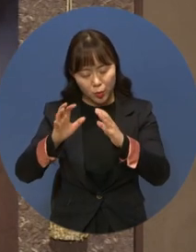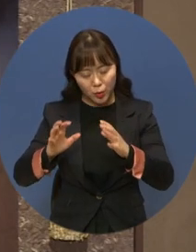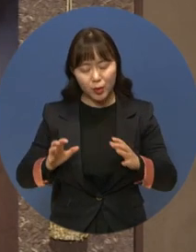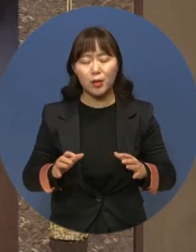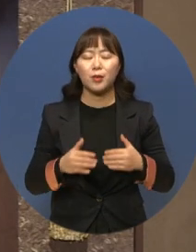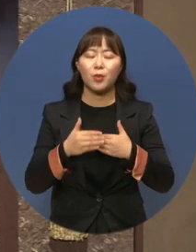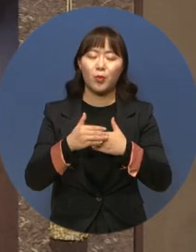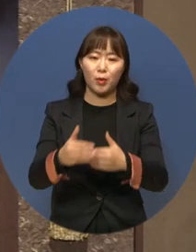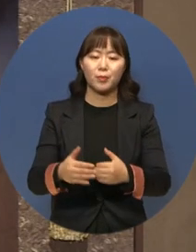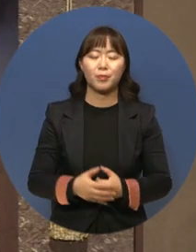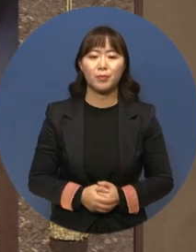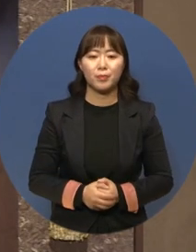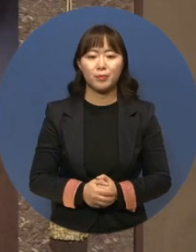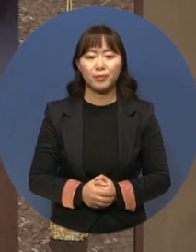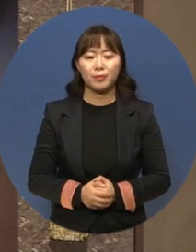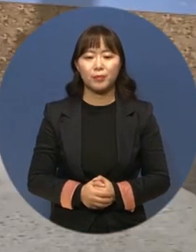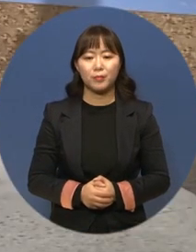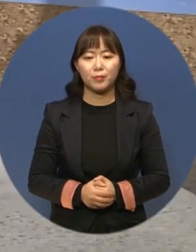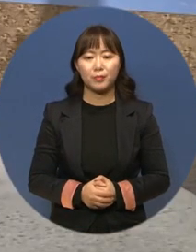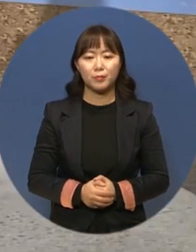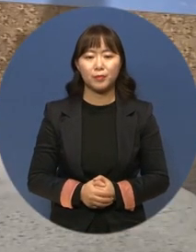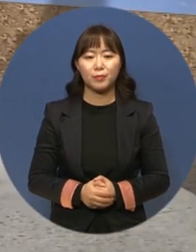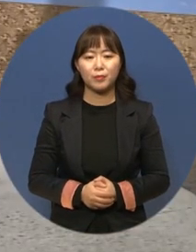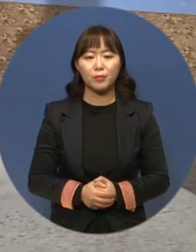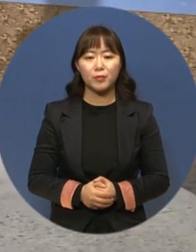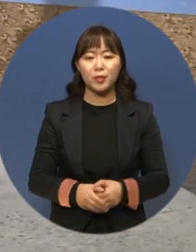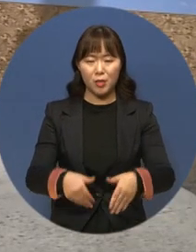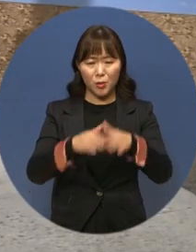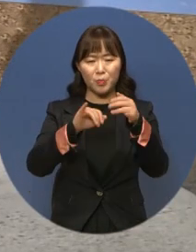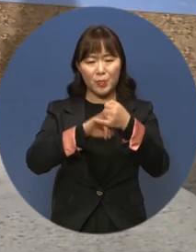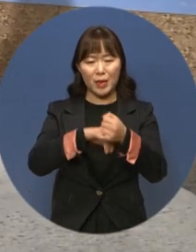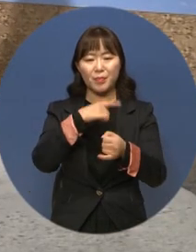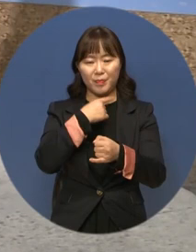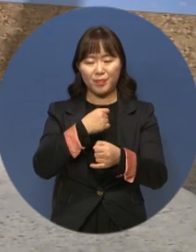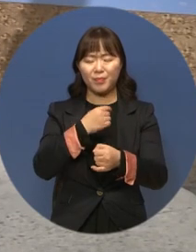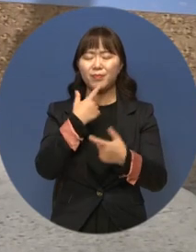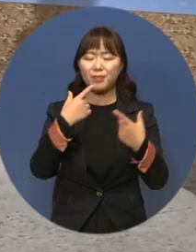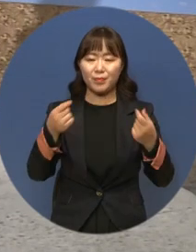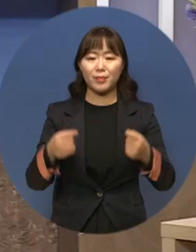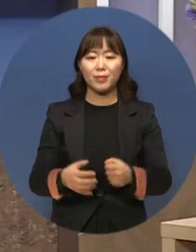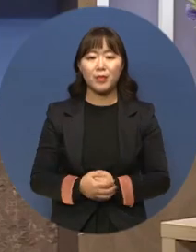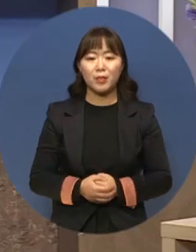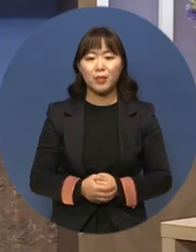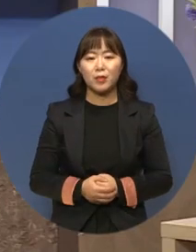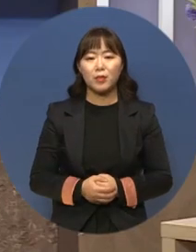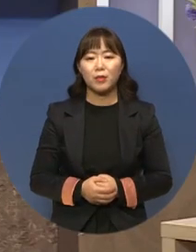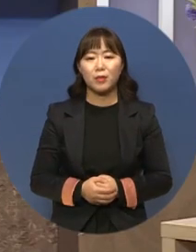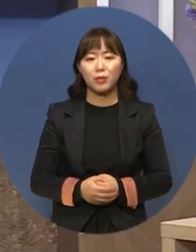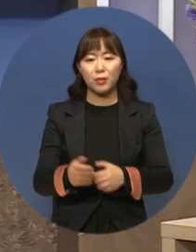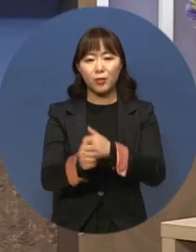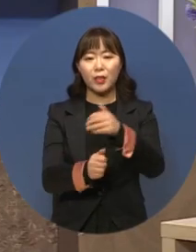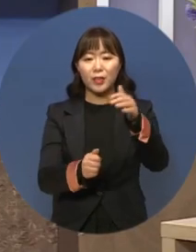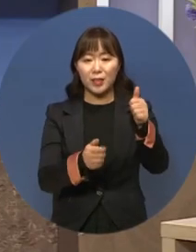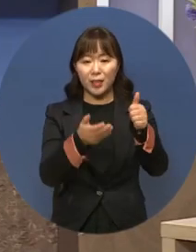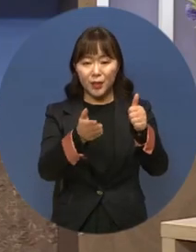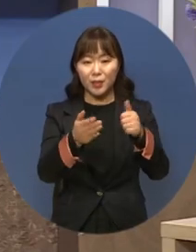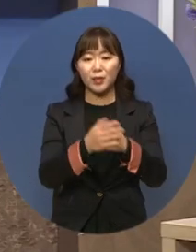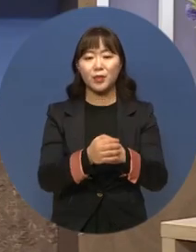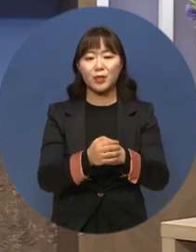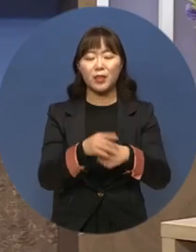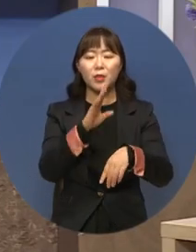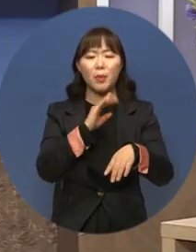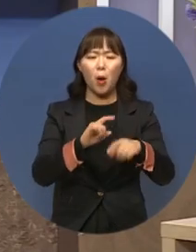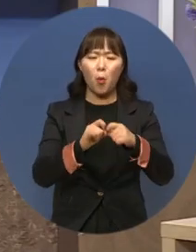나가는 과정이라 생각하시면 되죠. 네. 꼭 설치가 됐으면 좋겠네요. 설치해야 됩니다. 네. 네. 그리고 또 이제 위원장님께서는 이